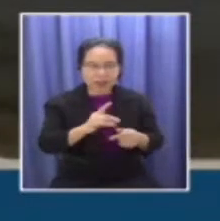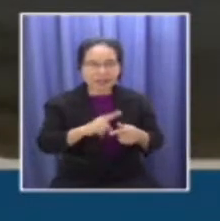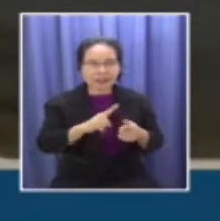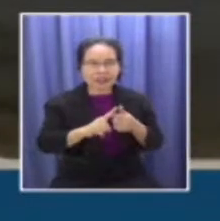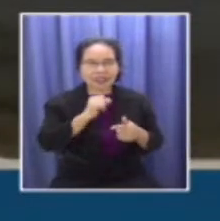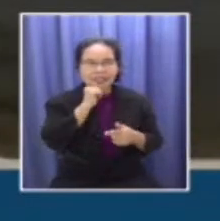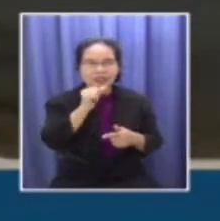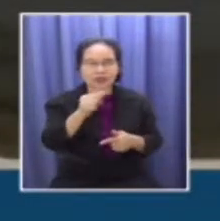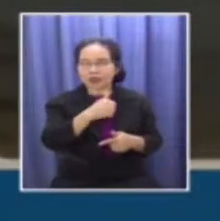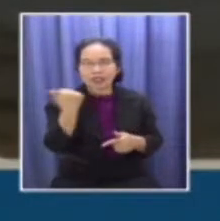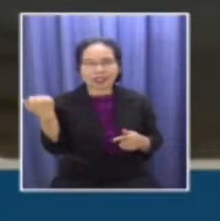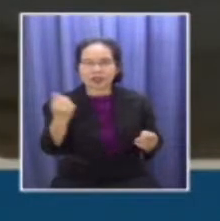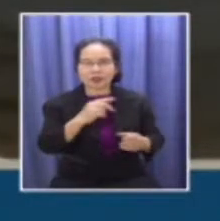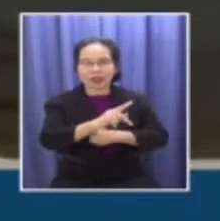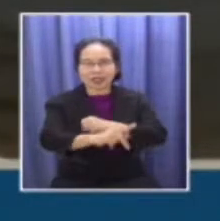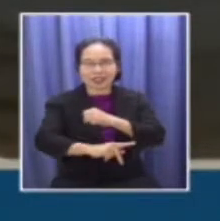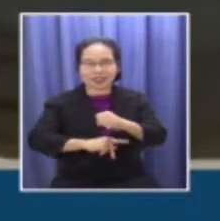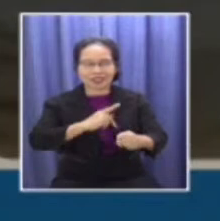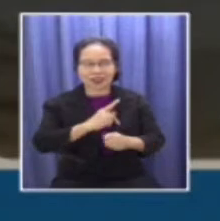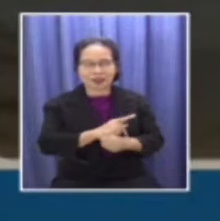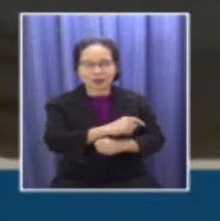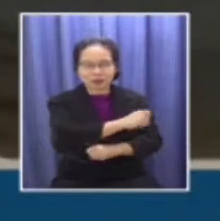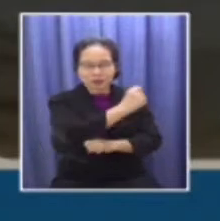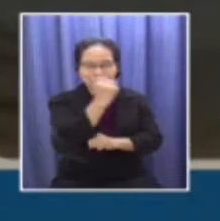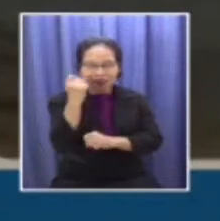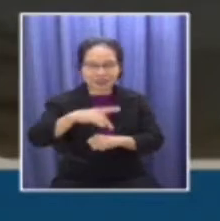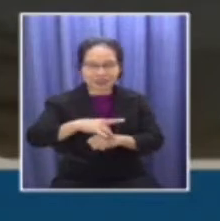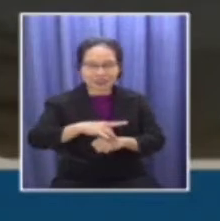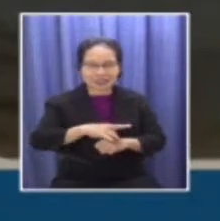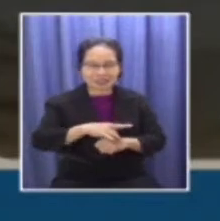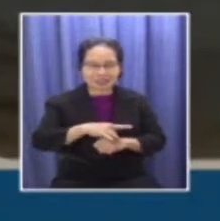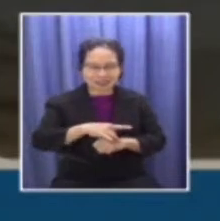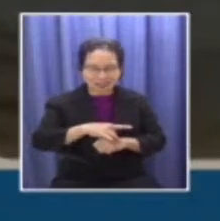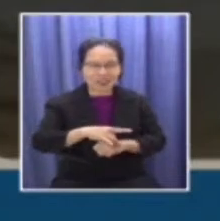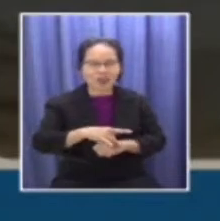Obedi no watumi ahwɛ ne mu sɛ nipa be free saa abro ne so waba.